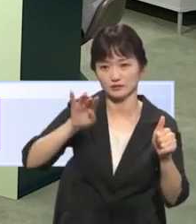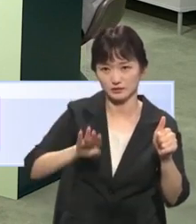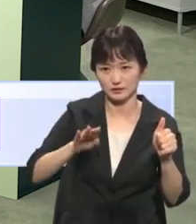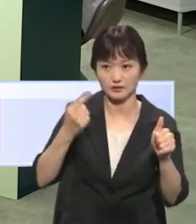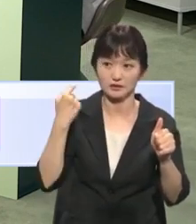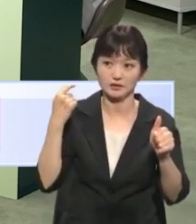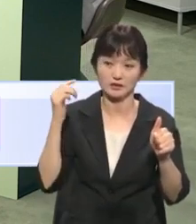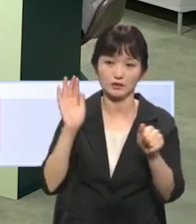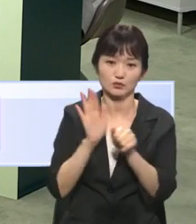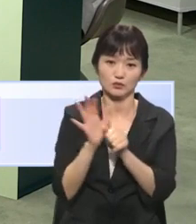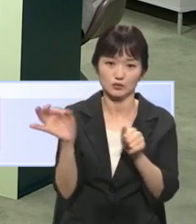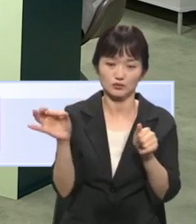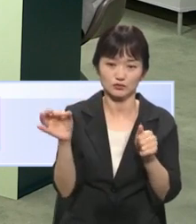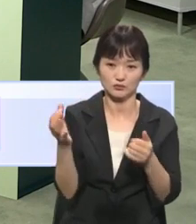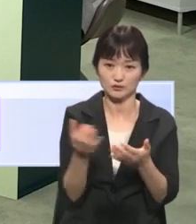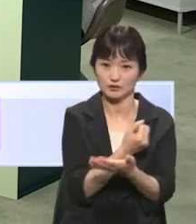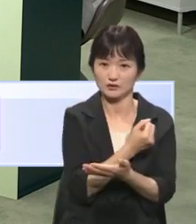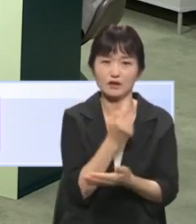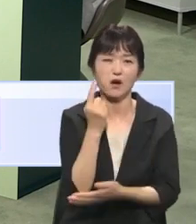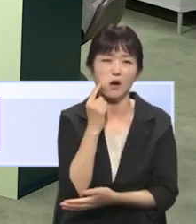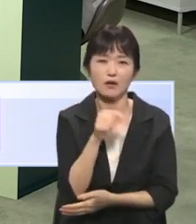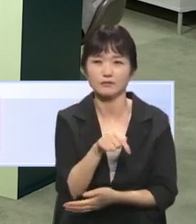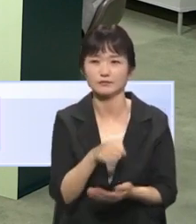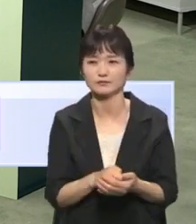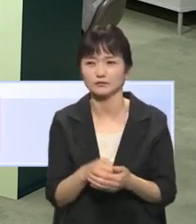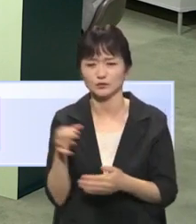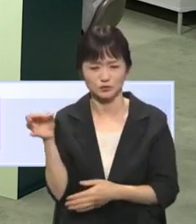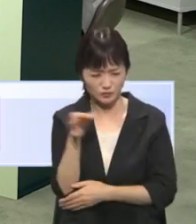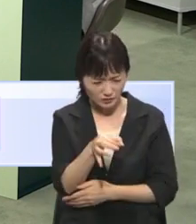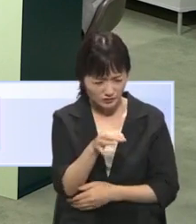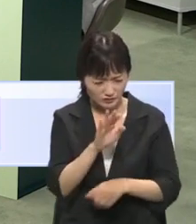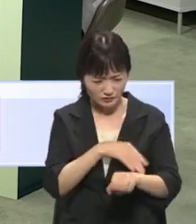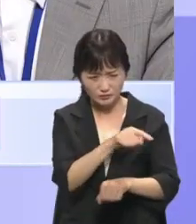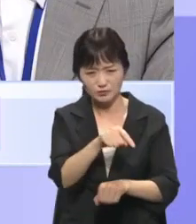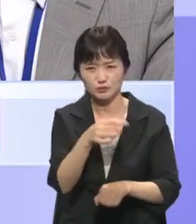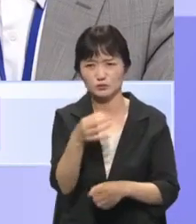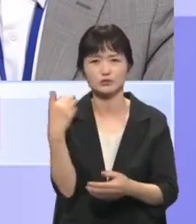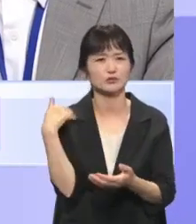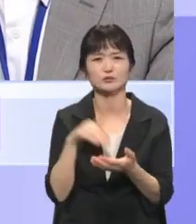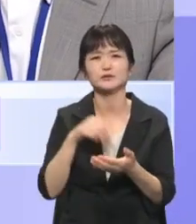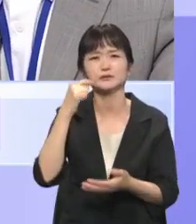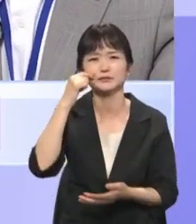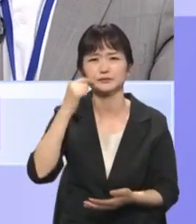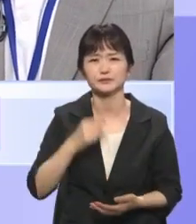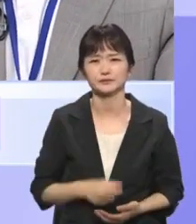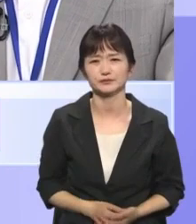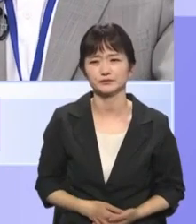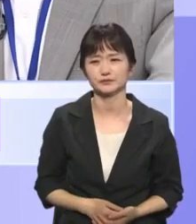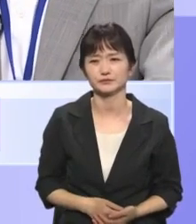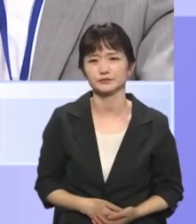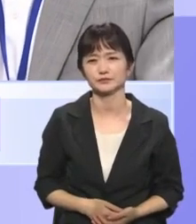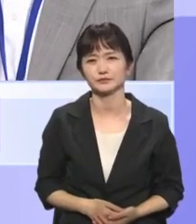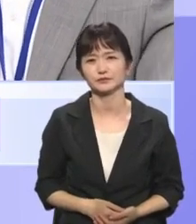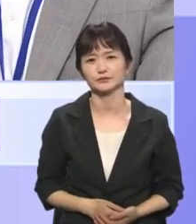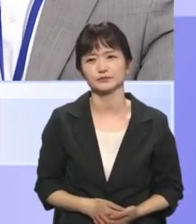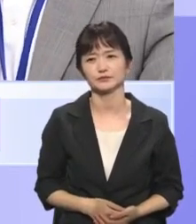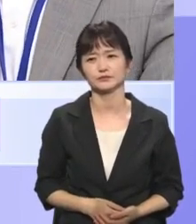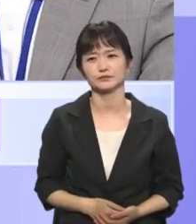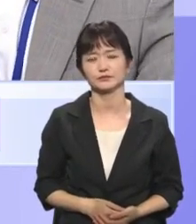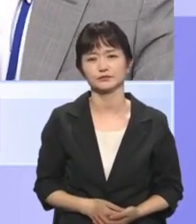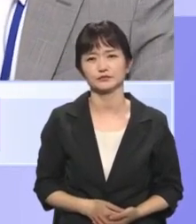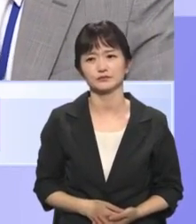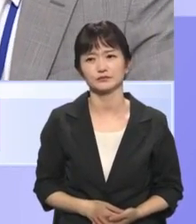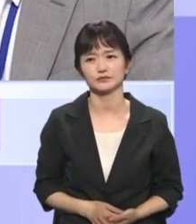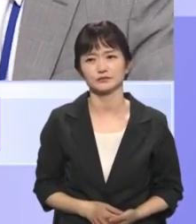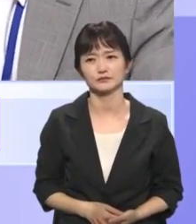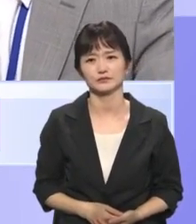네. 가짜잖아요. 네. 그러니까 뭐 주는 사람도 문제긴 한데 네. 못 돌려봤죠. 근데 지금 네. 말씀 저희가 이제 이거 사실 이게 가짜라는 걸 다